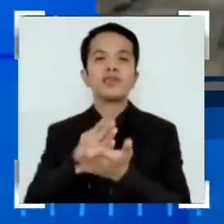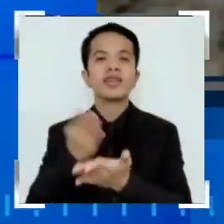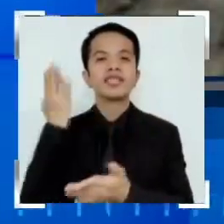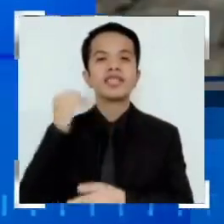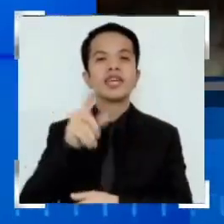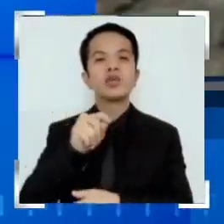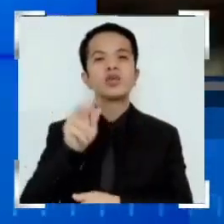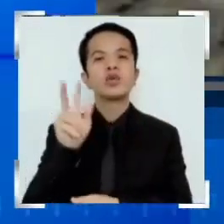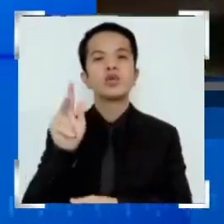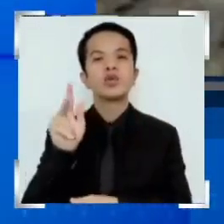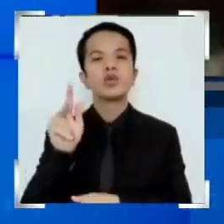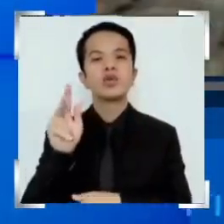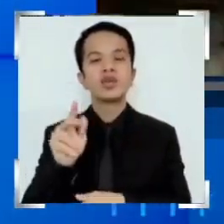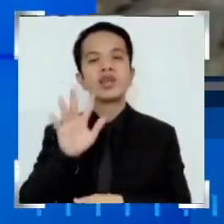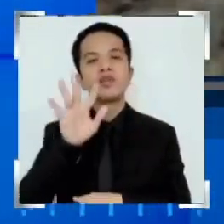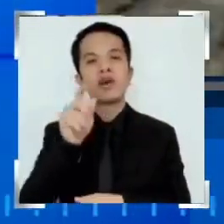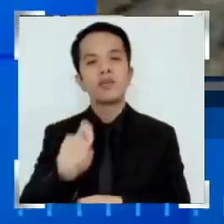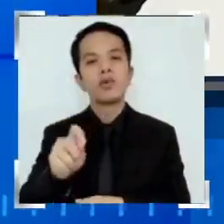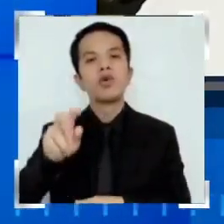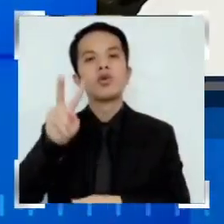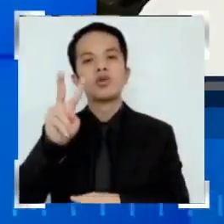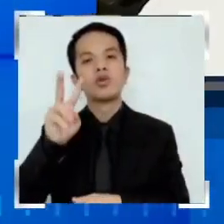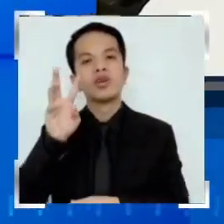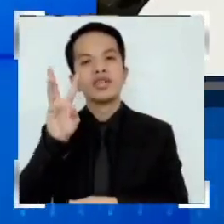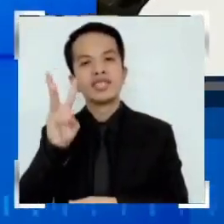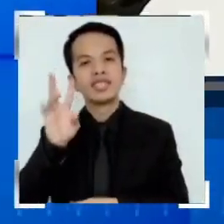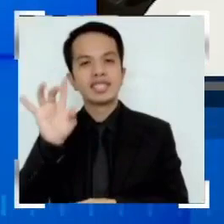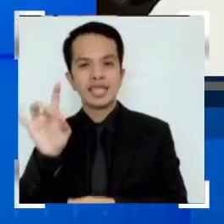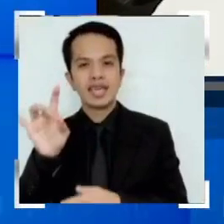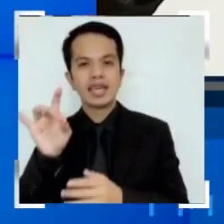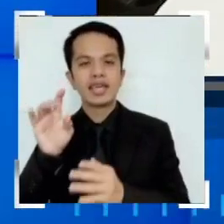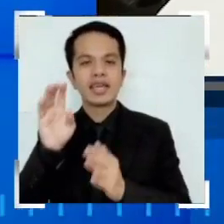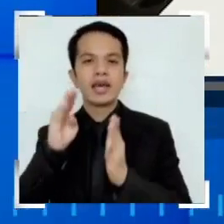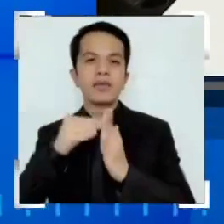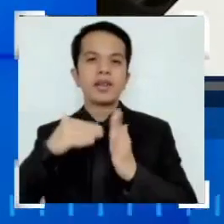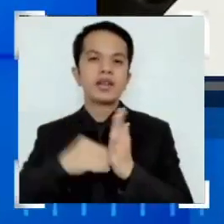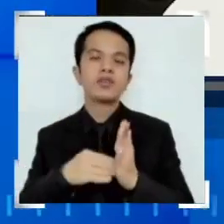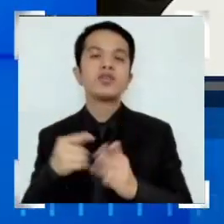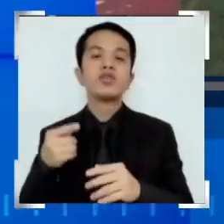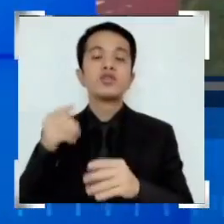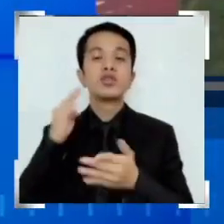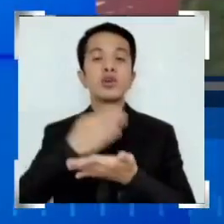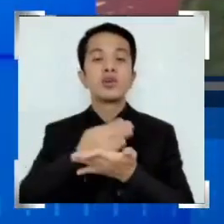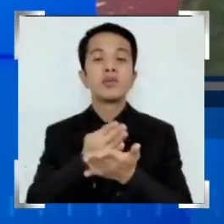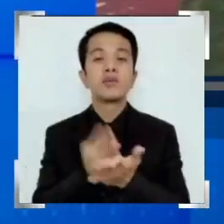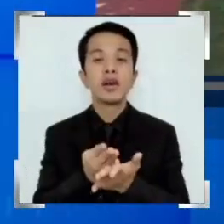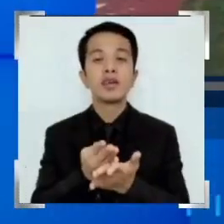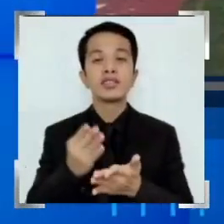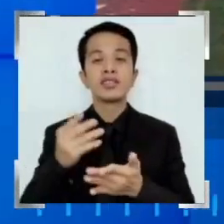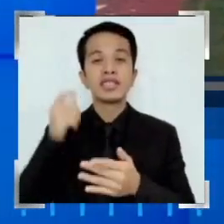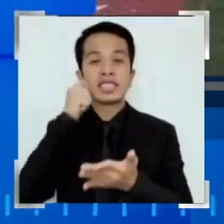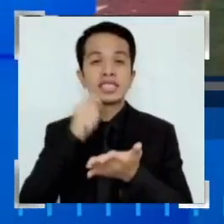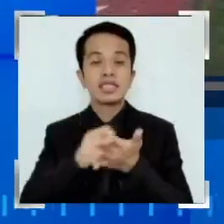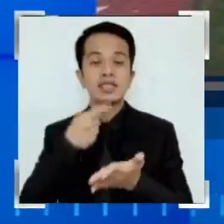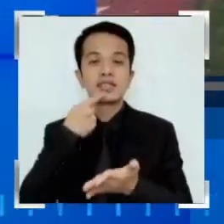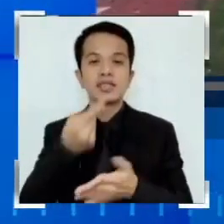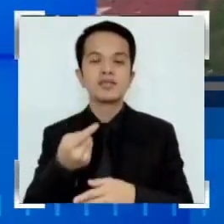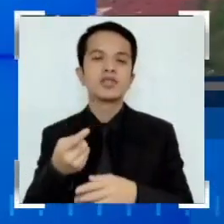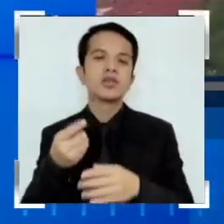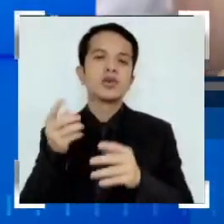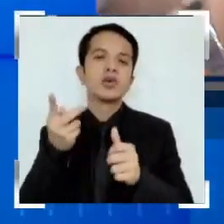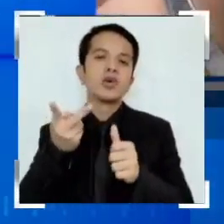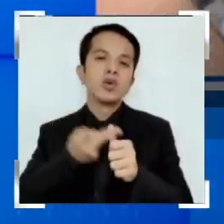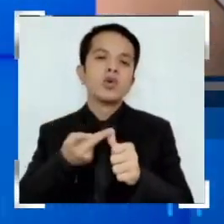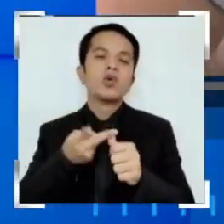na 5.268 trillion pesos. Ayon kay Budget Secretary Amena Pangandaman, prioridad pa rin ang paglago ng